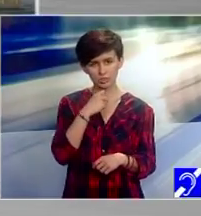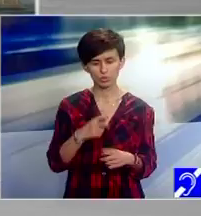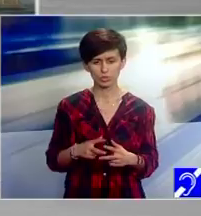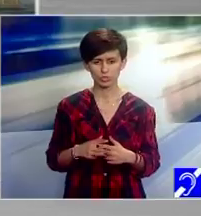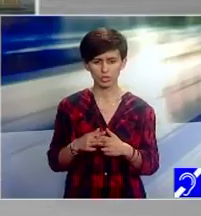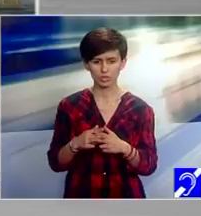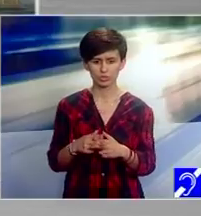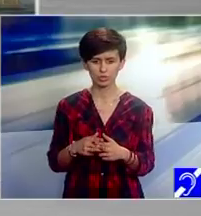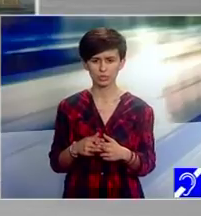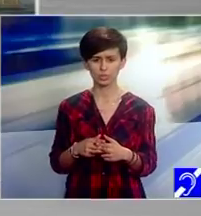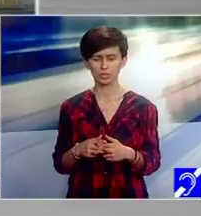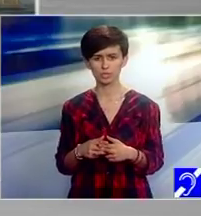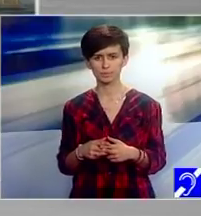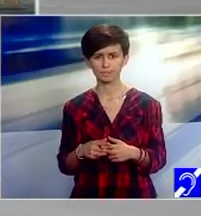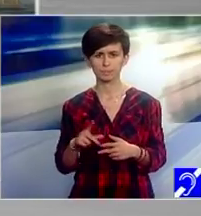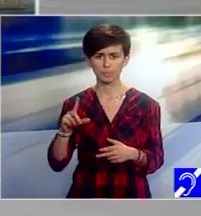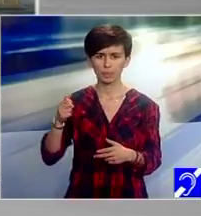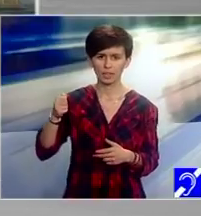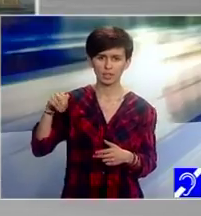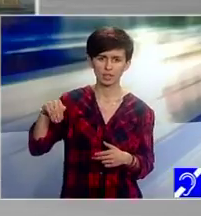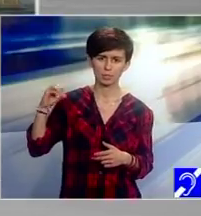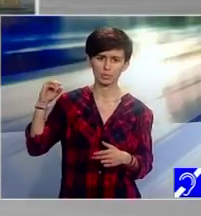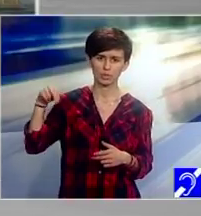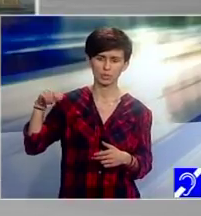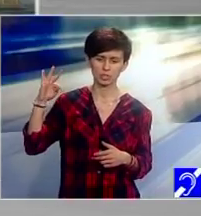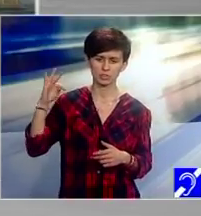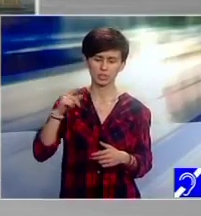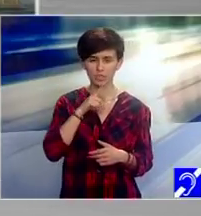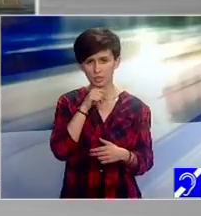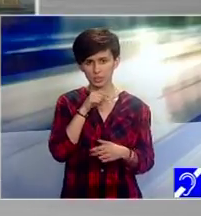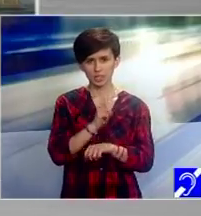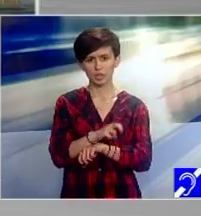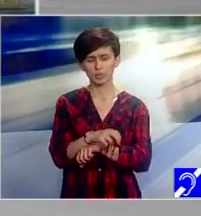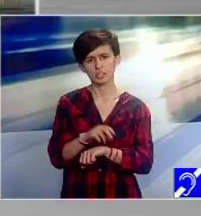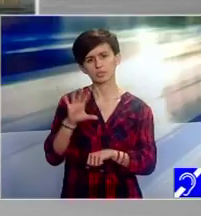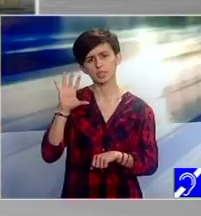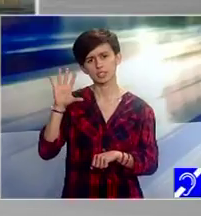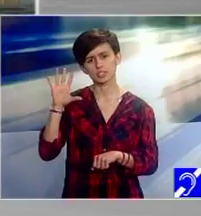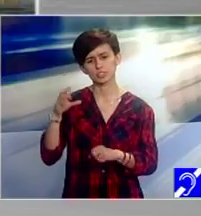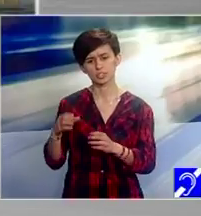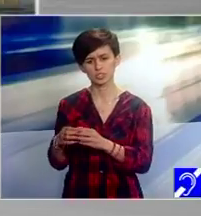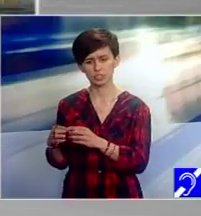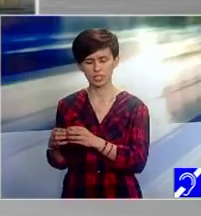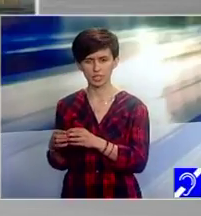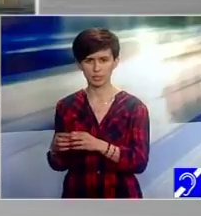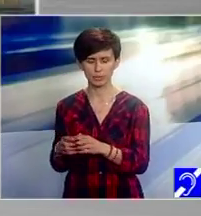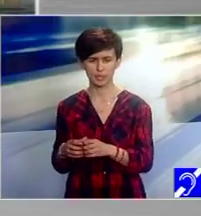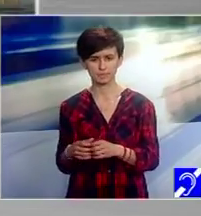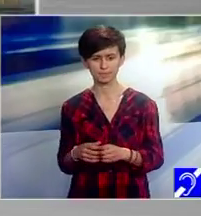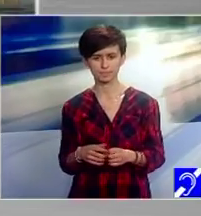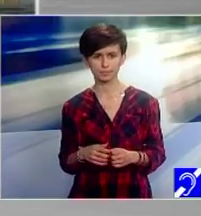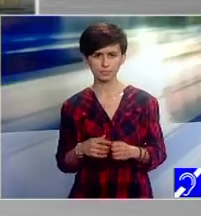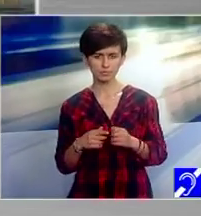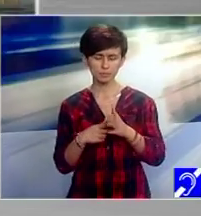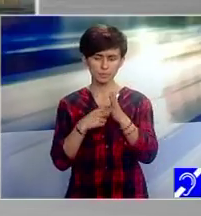ajutorul Lamontului, unde au participat 5 echipe, 4 de seniori,